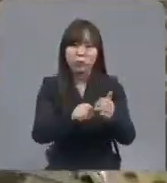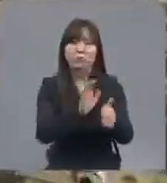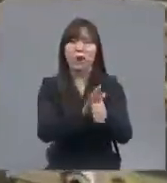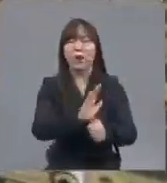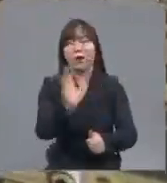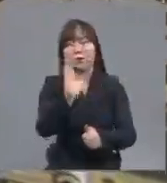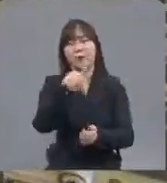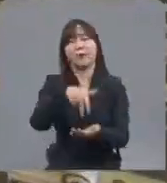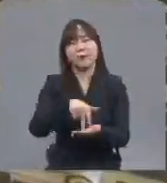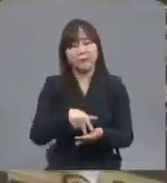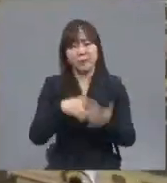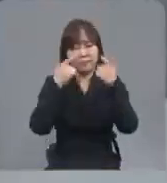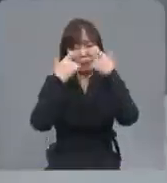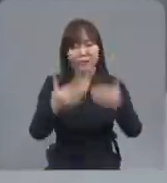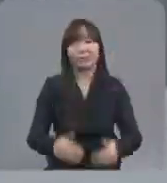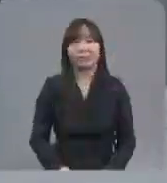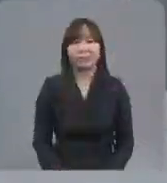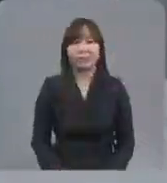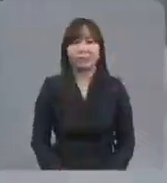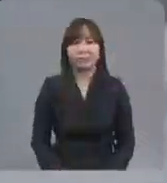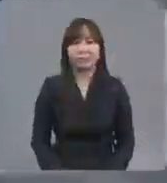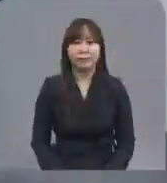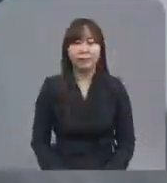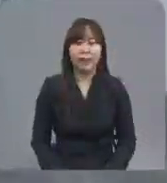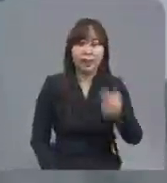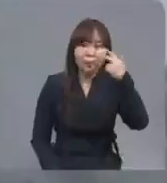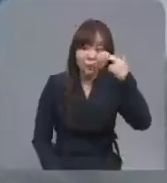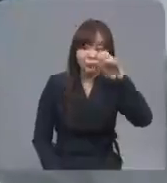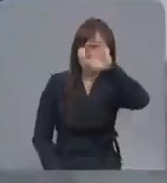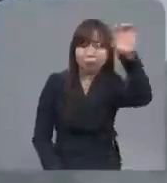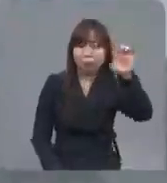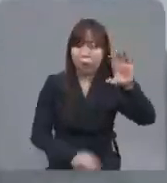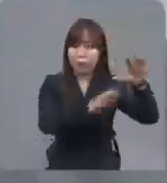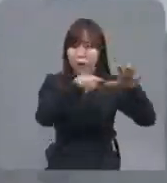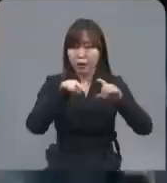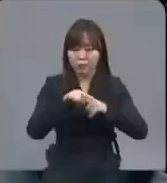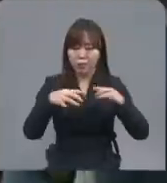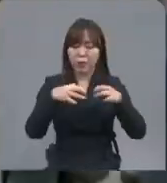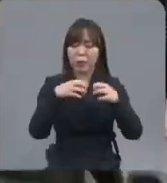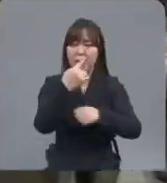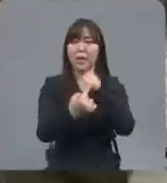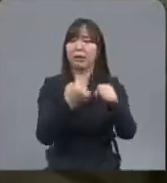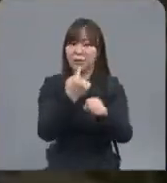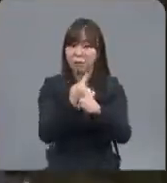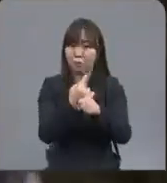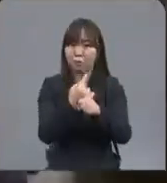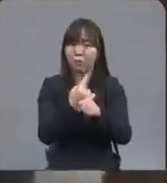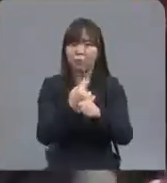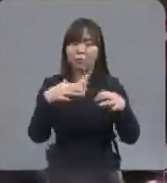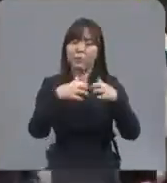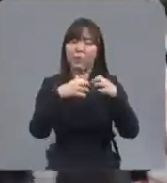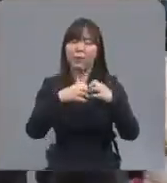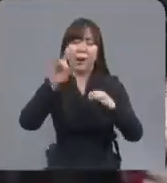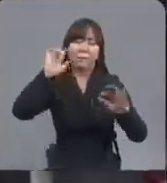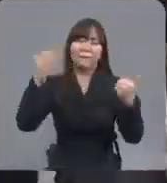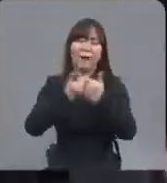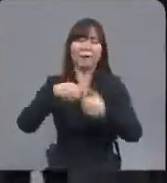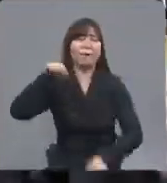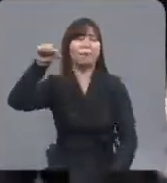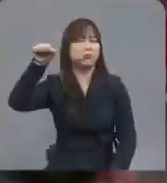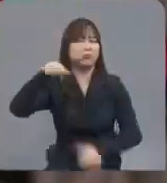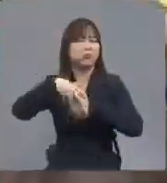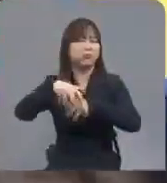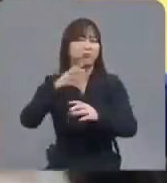l'exécutif sud-coréen maintient pour le moment sa position de fournir à l'Ukraine uniquement une assistance humanitaire et